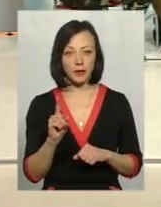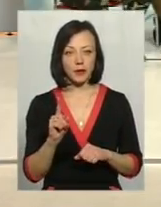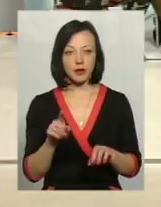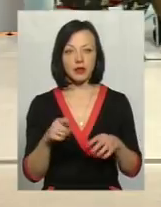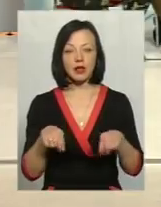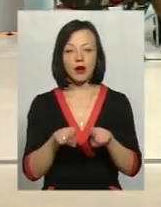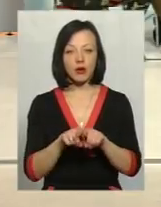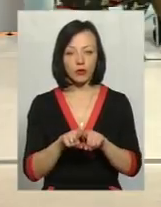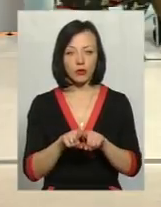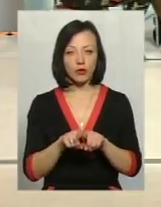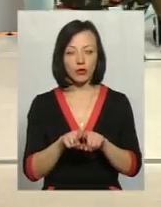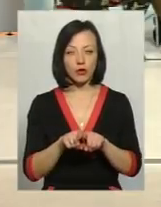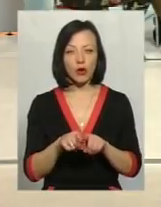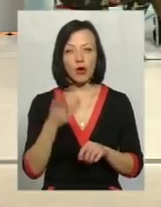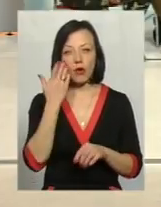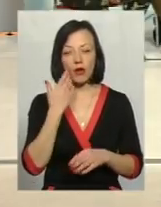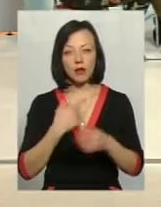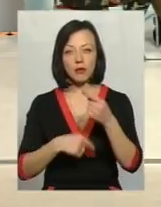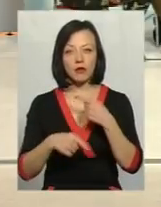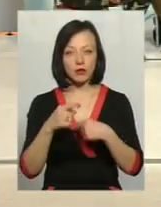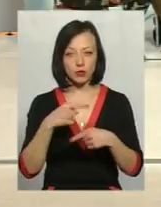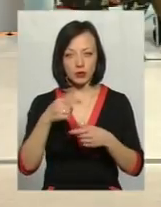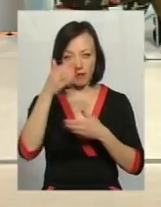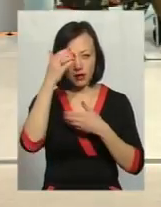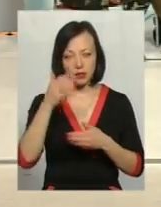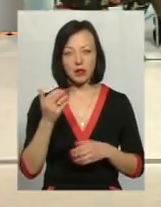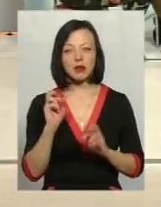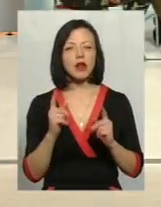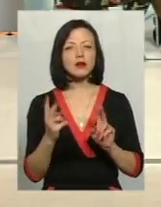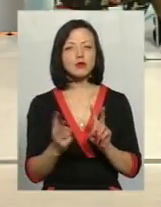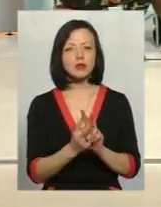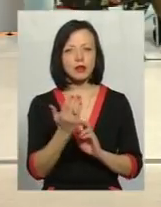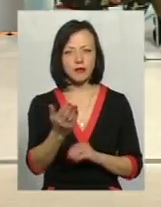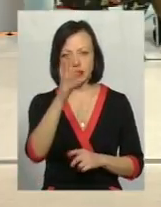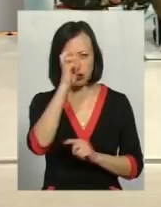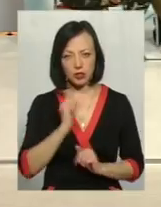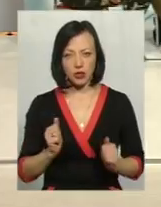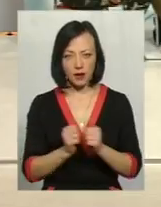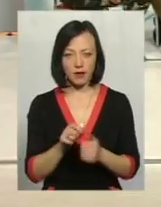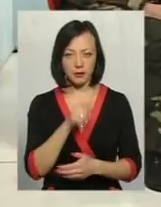ще таку інформацію. Коли ви повернулись з Афганістану, як зустріла вас держава?